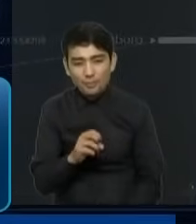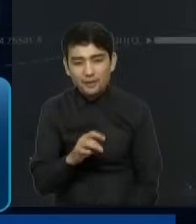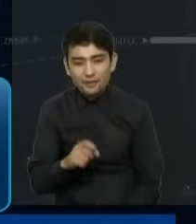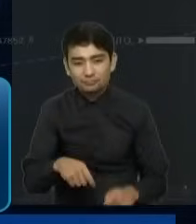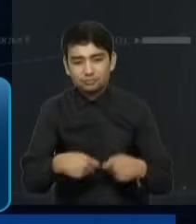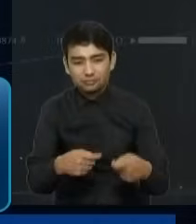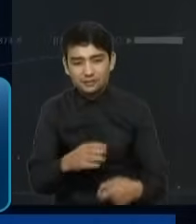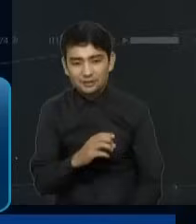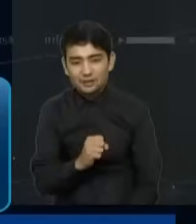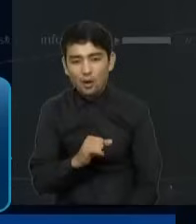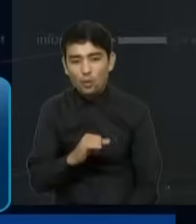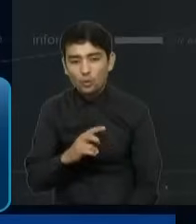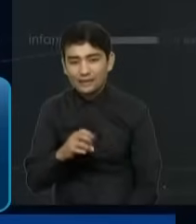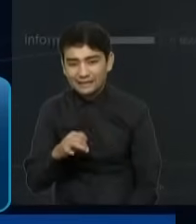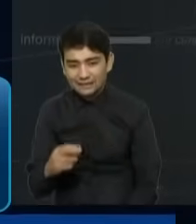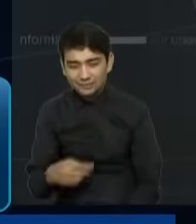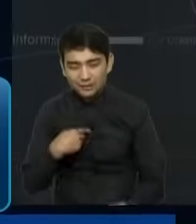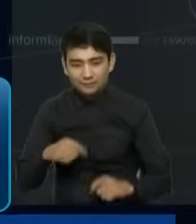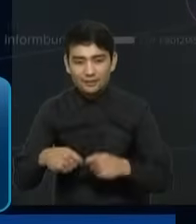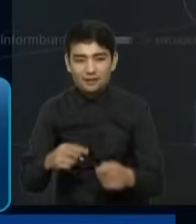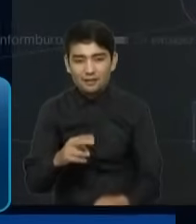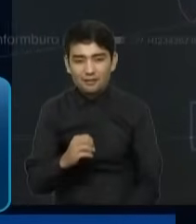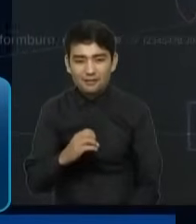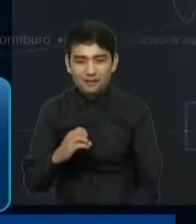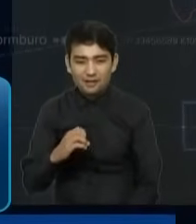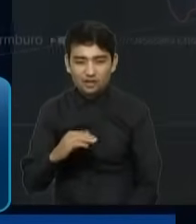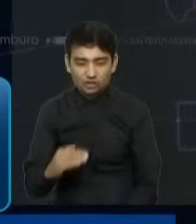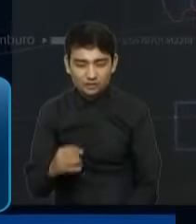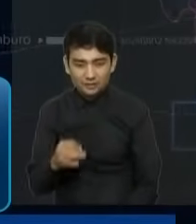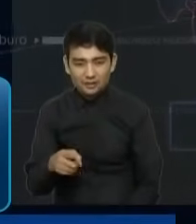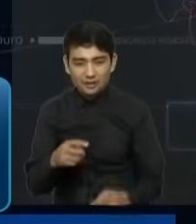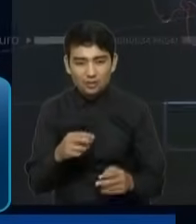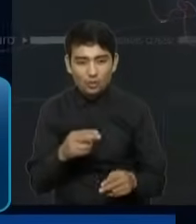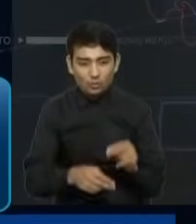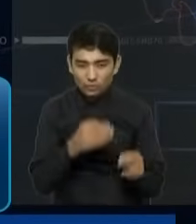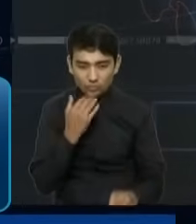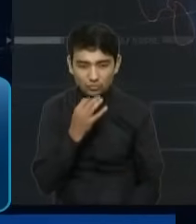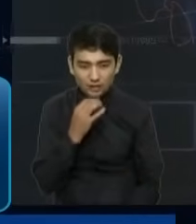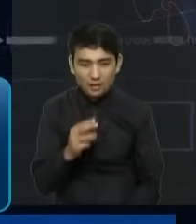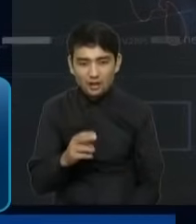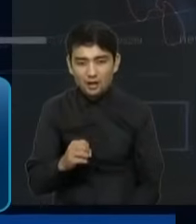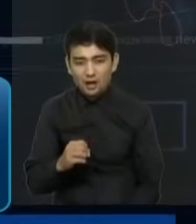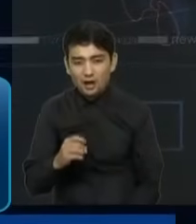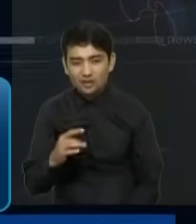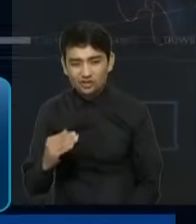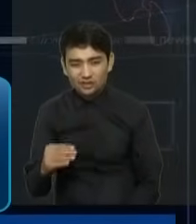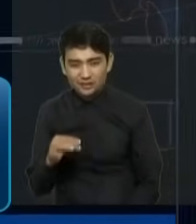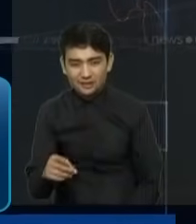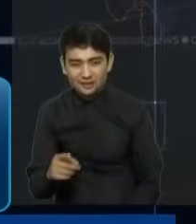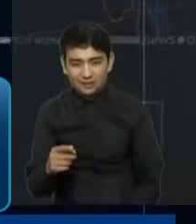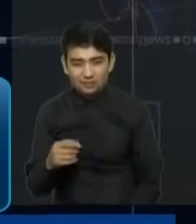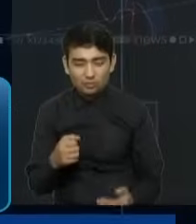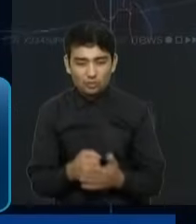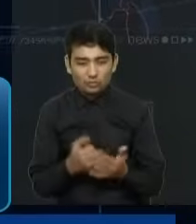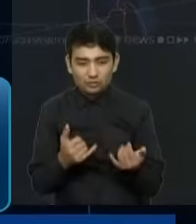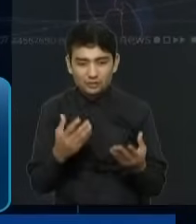операторства САУНИТ в КАЖ. И этот процесс еще не завершен. В этой связи КАЖ не организовал на сегодняшний